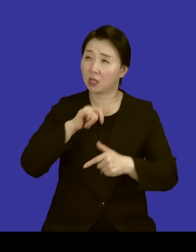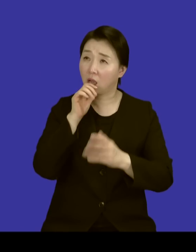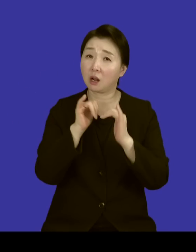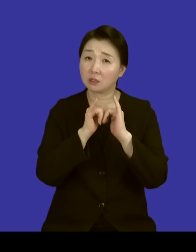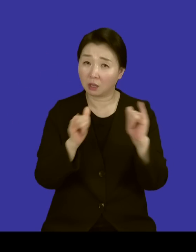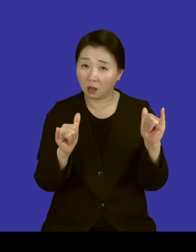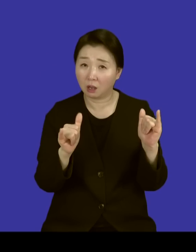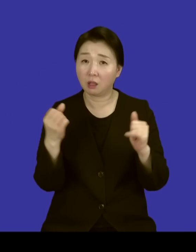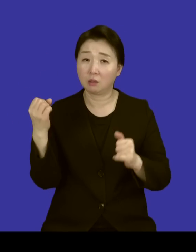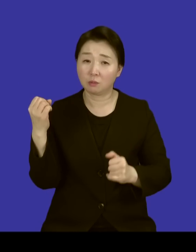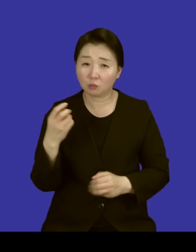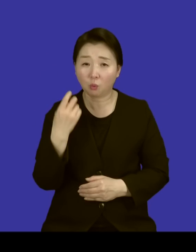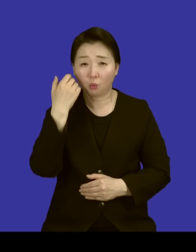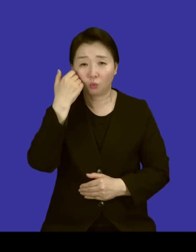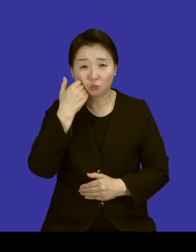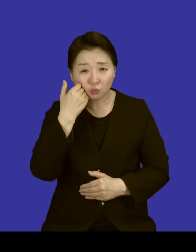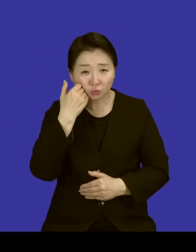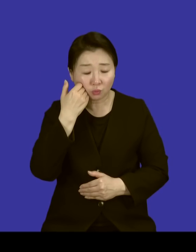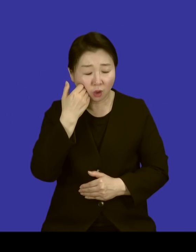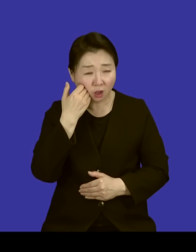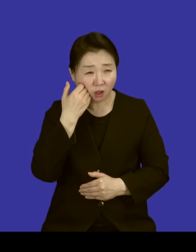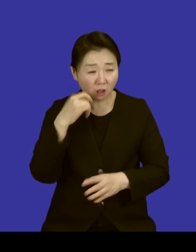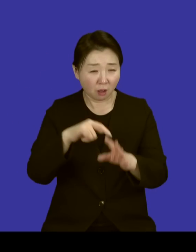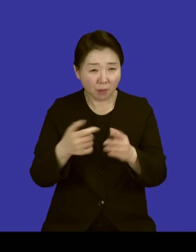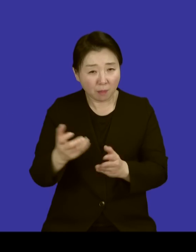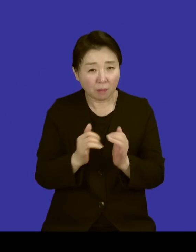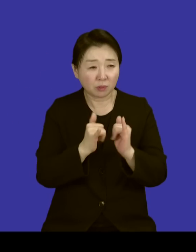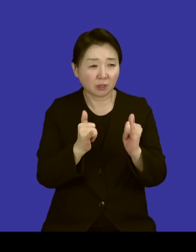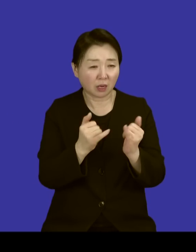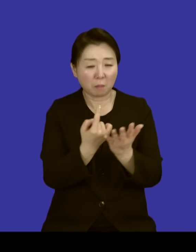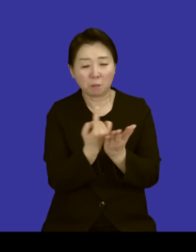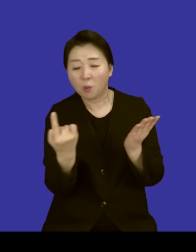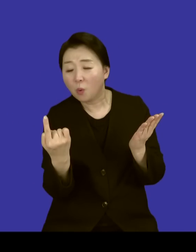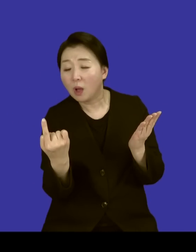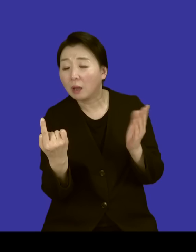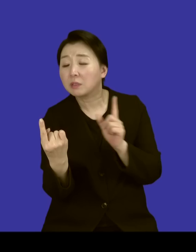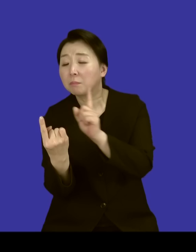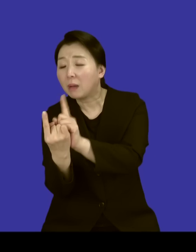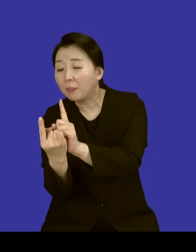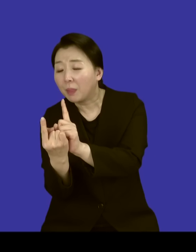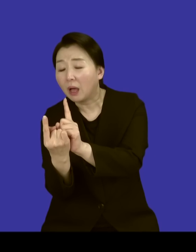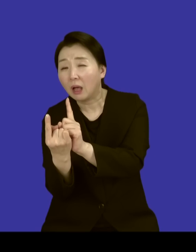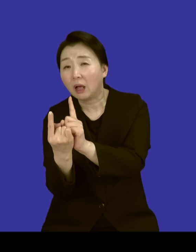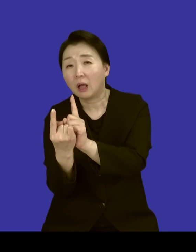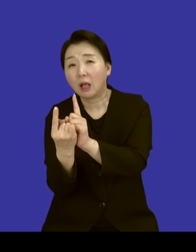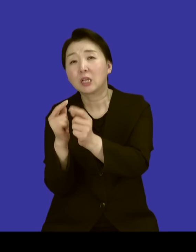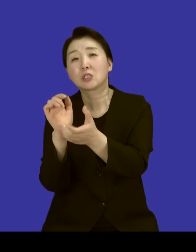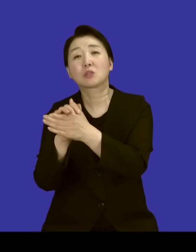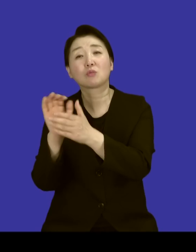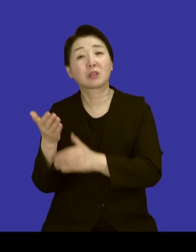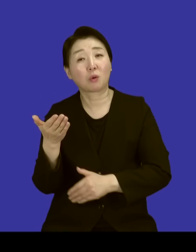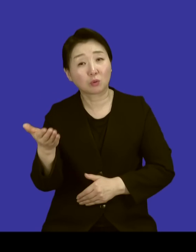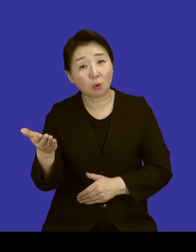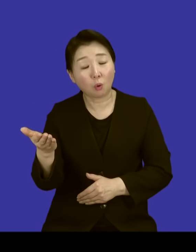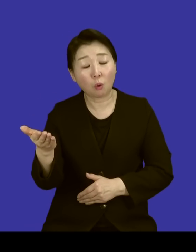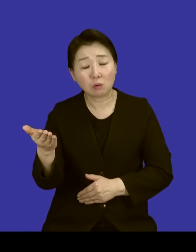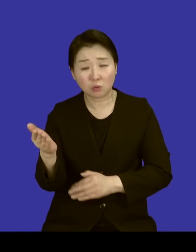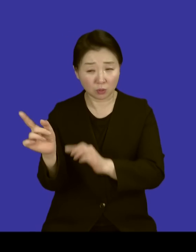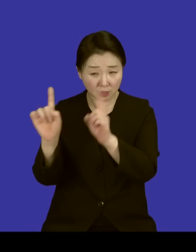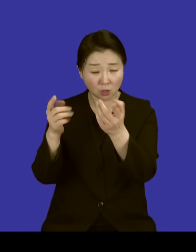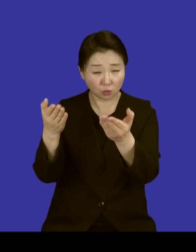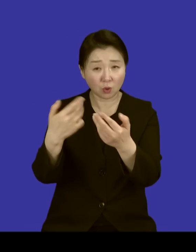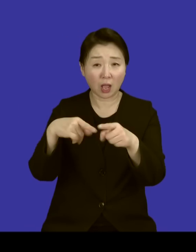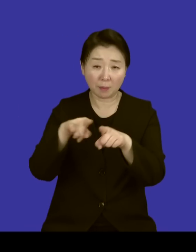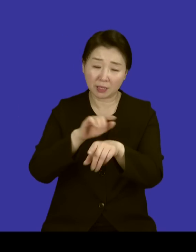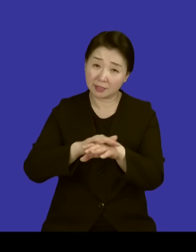사람, 네. 또 병들고 아픈 사람, 소외된 사람들을 찾아가서 이웃이 되시고 네. 그래서 이제 그들을 살리시고